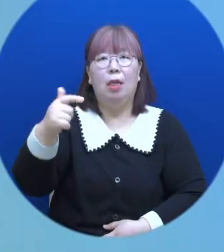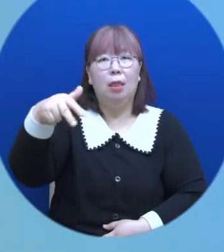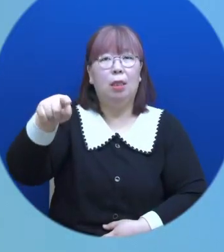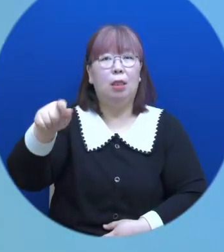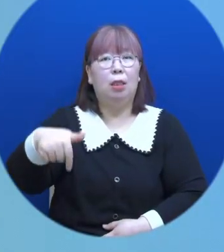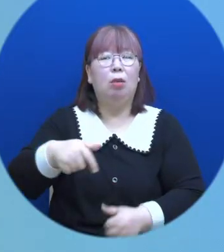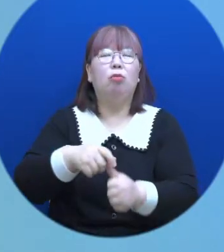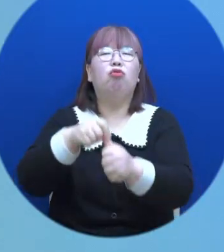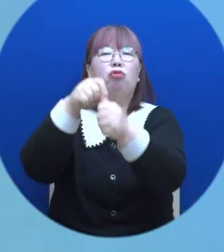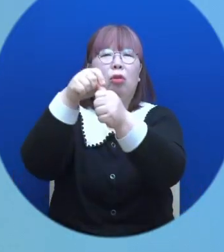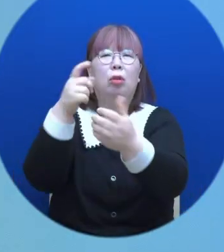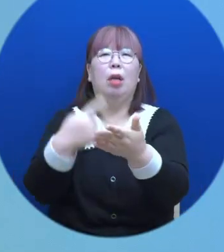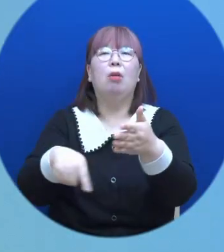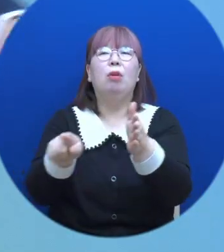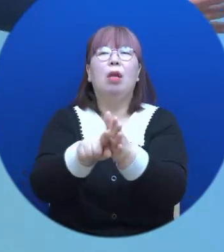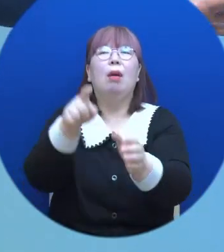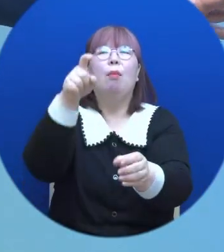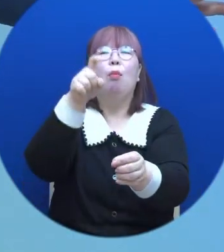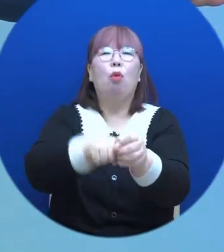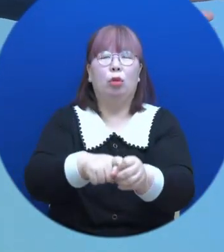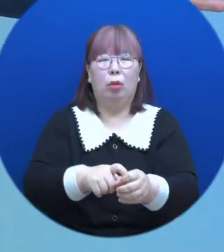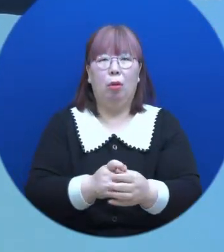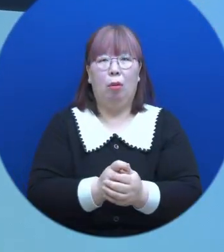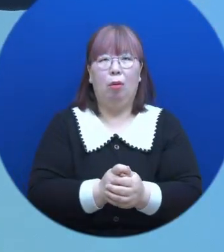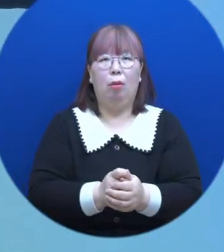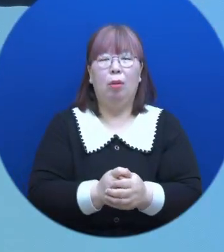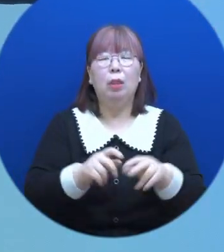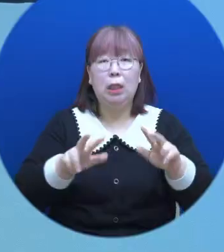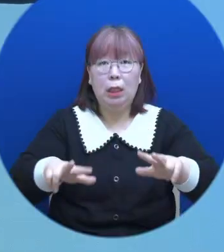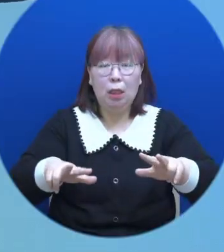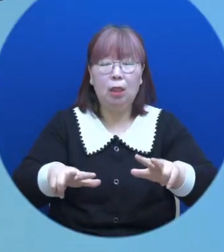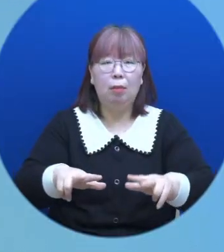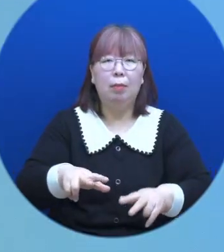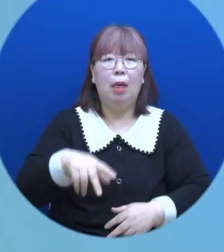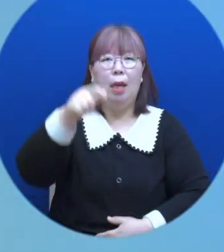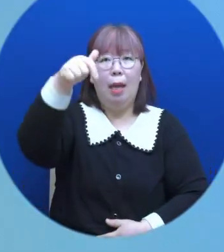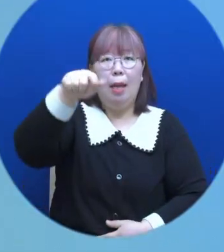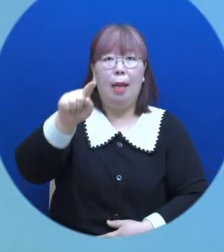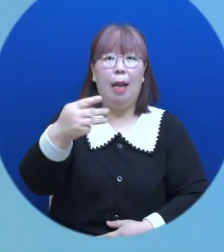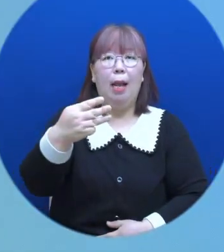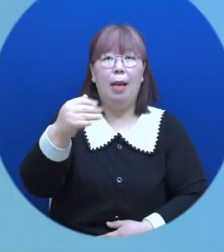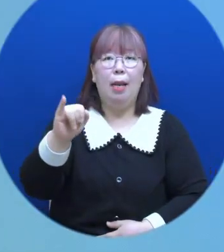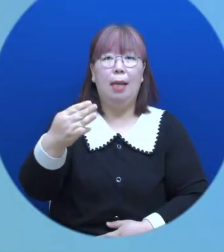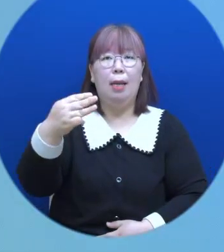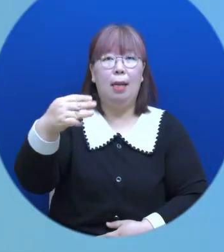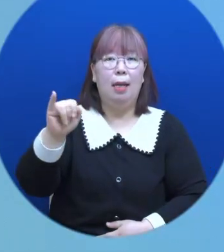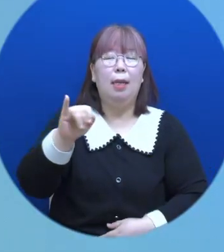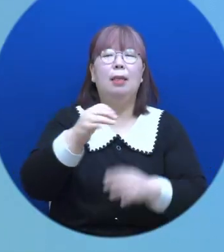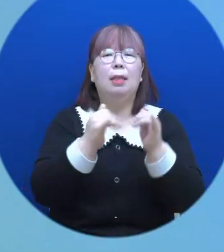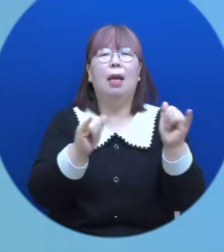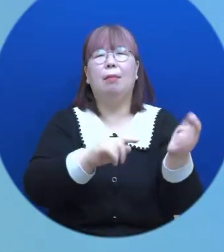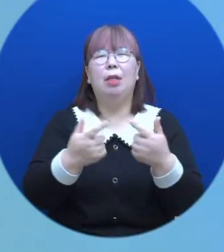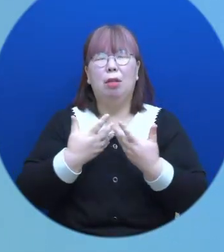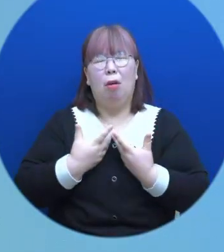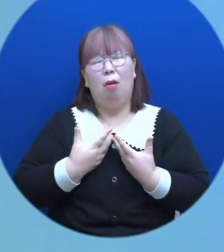오셨다고 말이죠. 지금 갈릴리 사람들이 좌절절망에 놓여 있습니다. 예수님께서